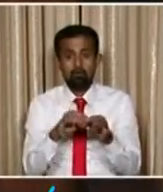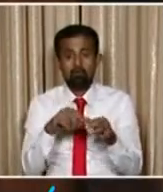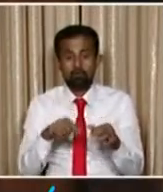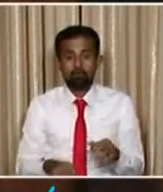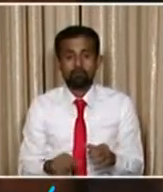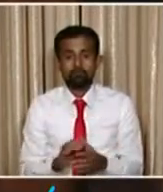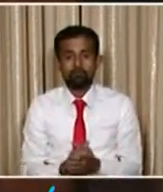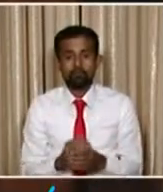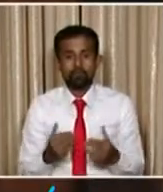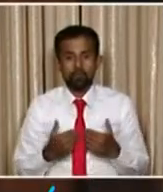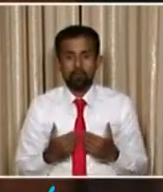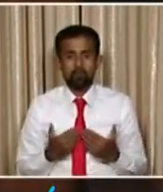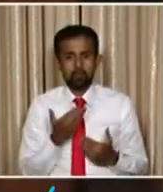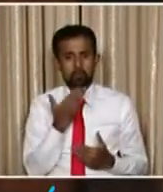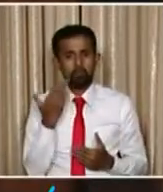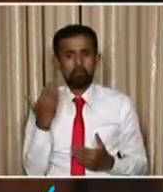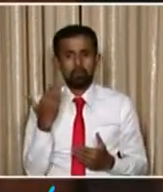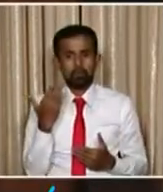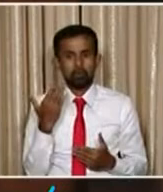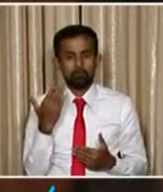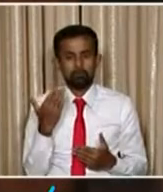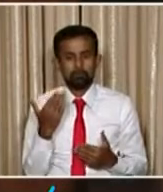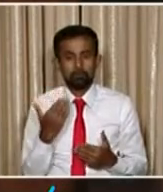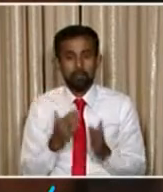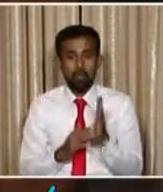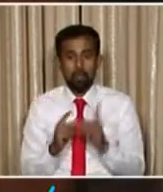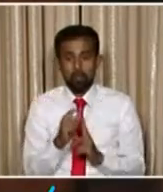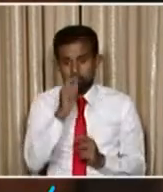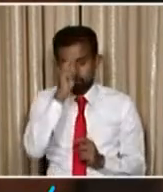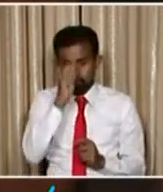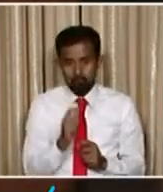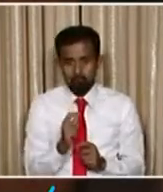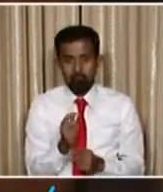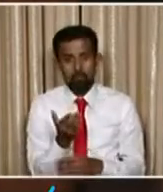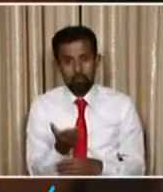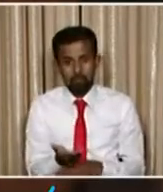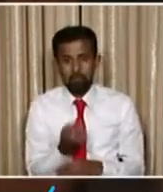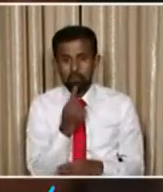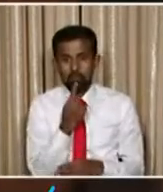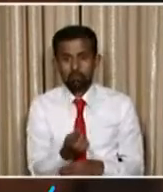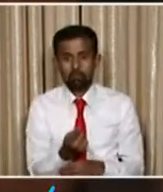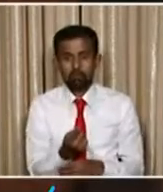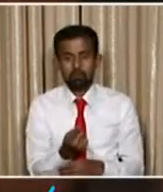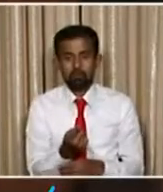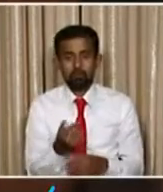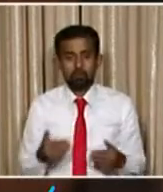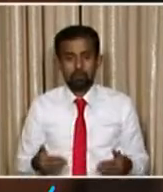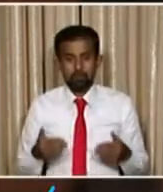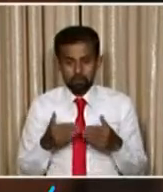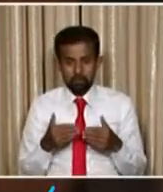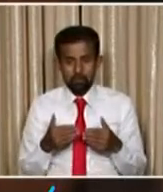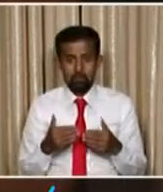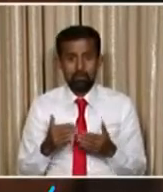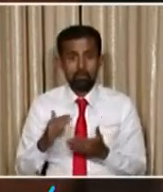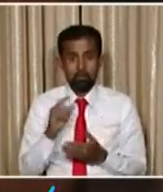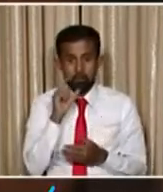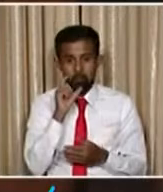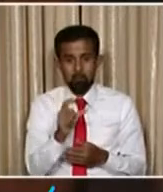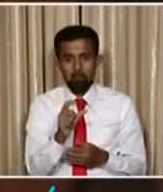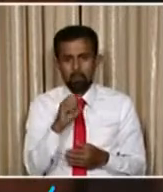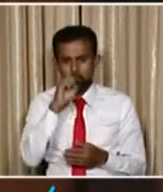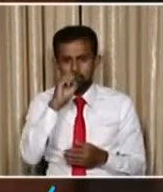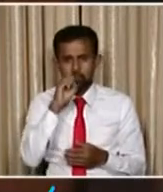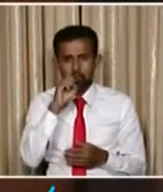ප්ලේන් යන්නේ. අපිට බැරි කමක් නැහැ. ඒක නිසා මම ගරු ඇමතුමනි ඔබතුමාගෙන් ඉල්ලන්නේ මේ පිළිබඳව. හැබැයි අපිට දැනට තියෙන සේවය බැලුවම මම දැක්ක